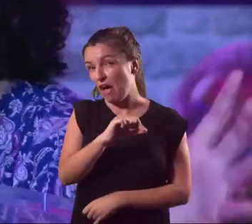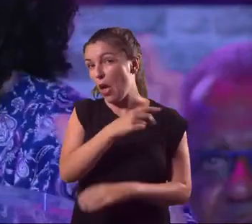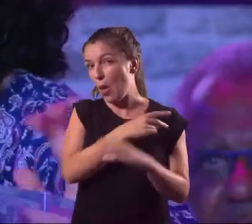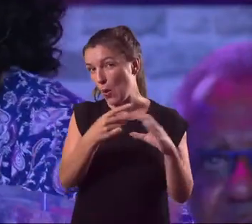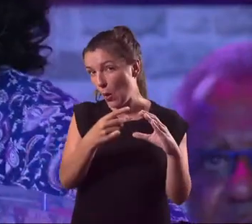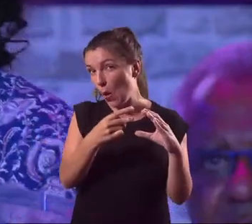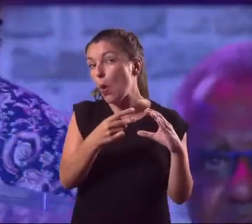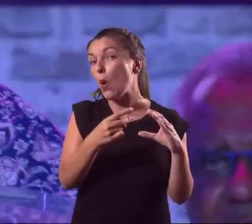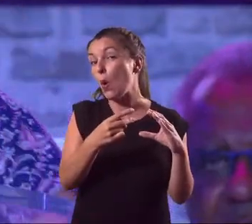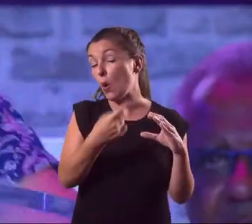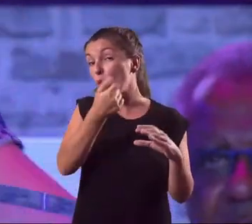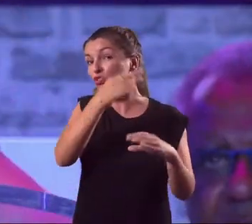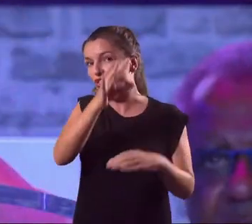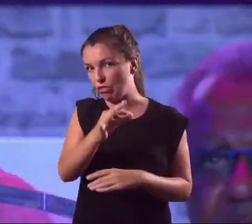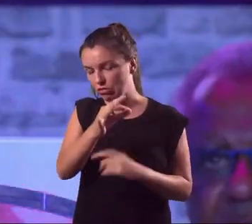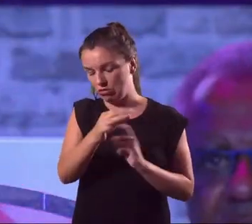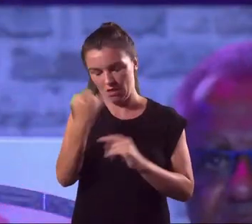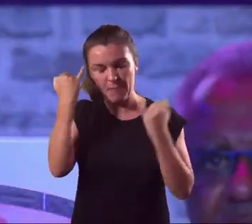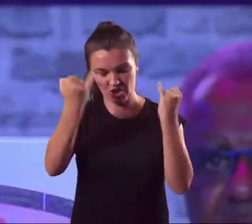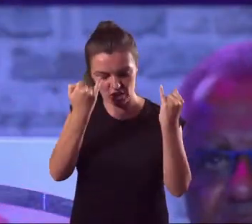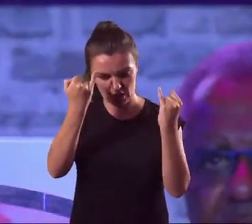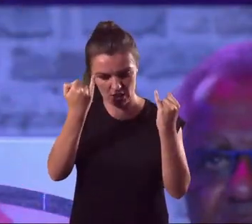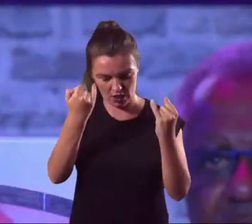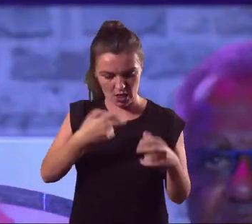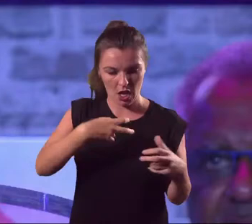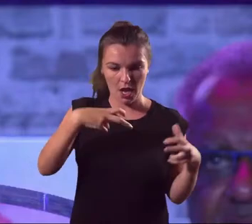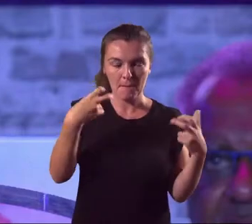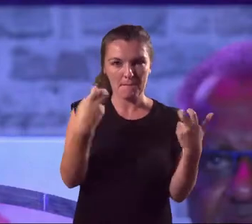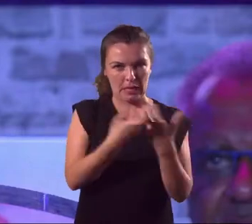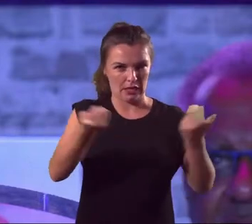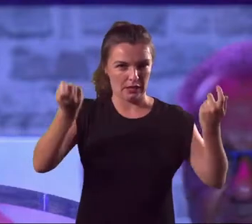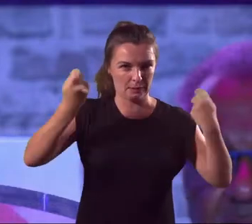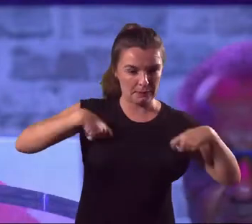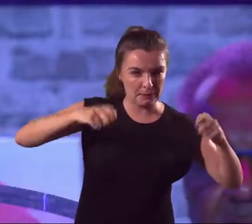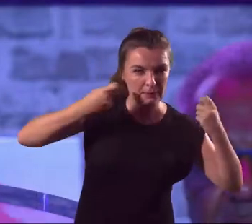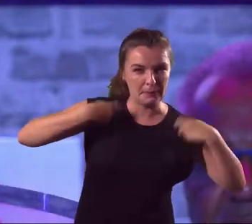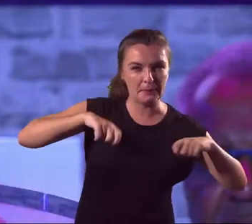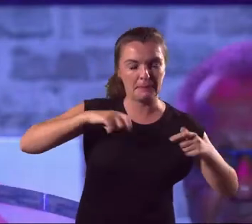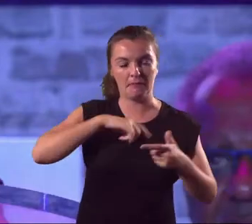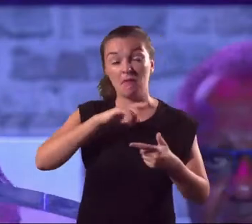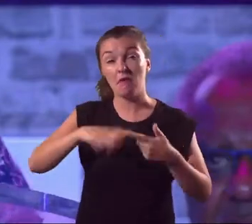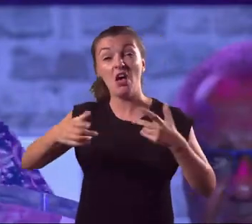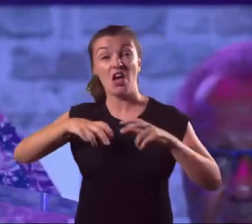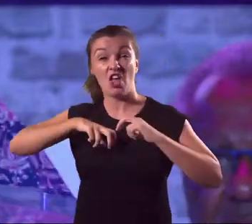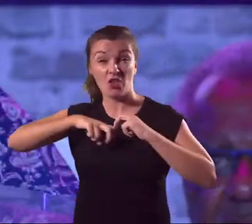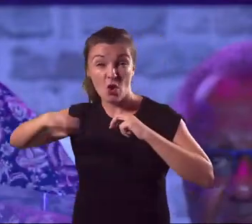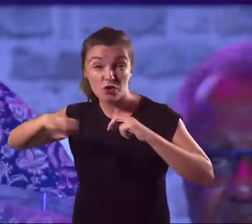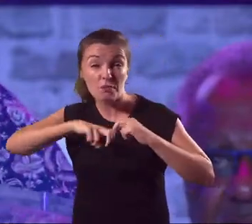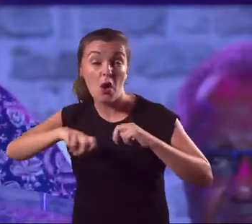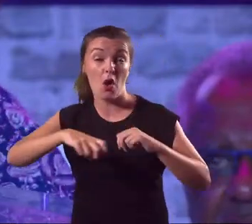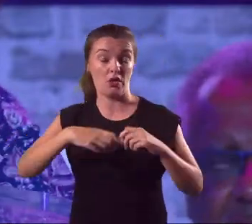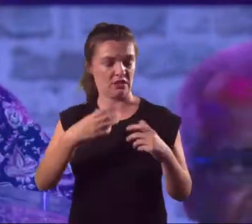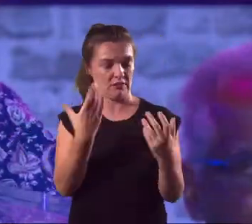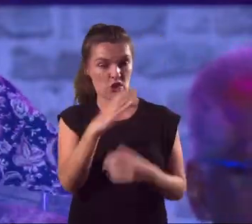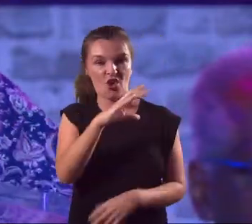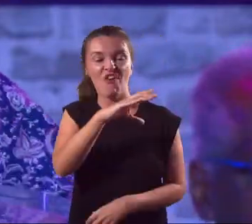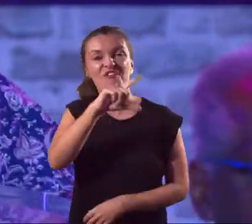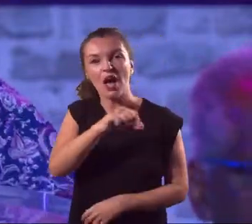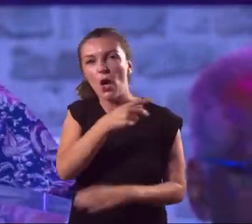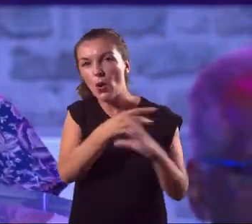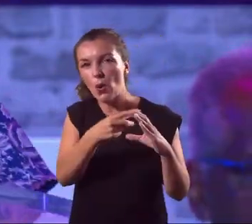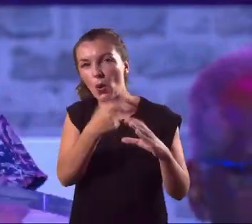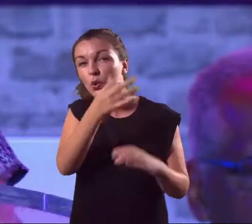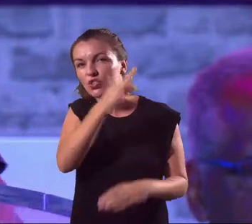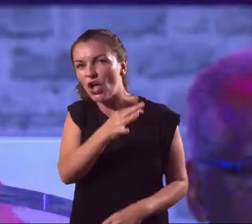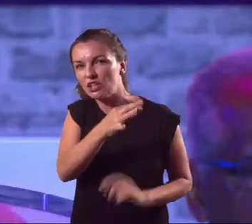Si vous prenez en compte le coût de leurs intrants, le coût du transport, 120 euros la tonne, ça ne leur permet